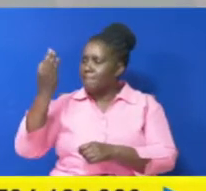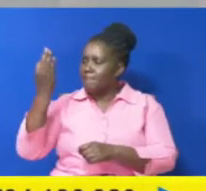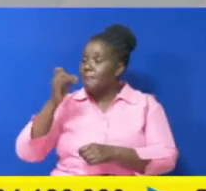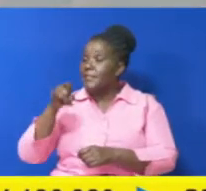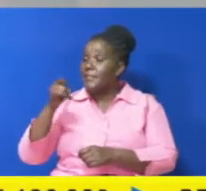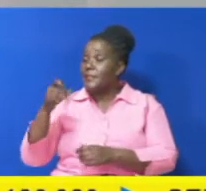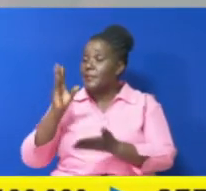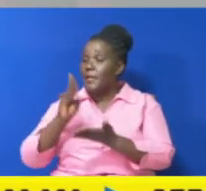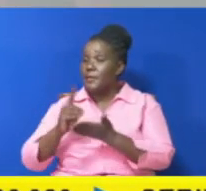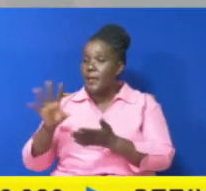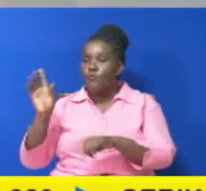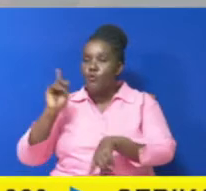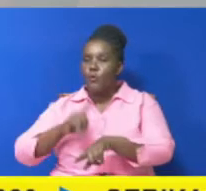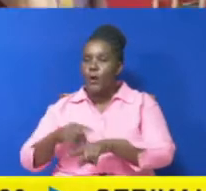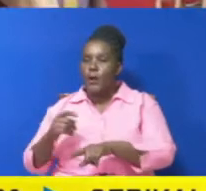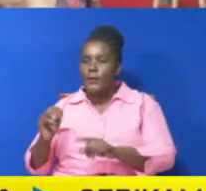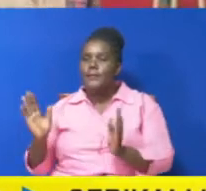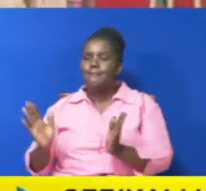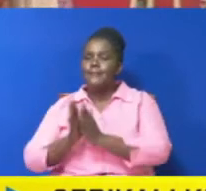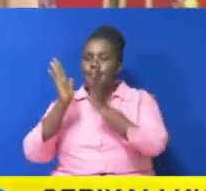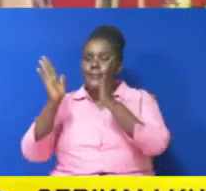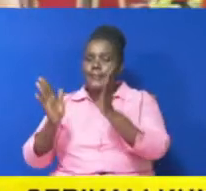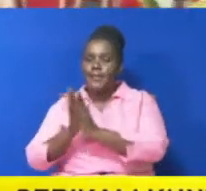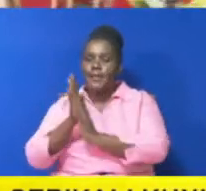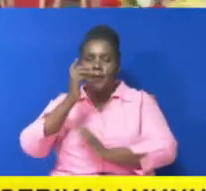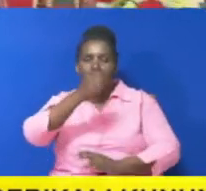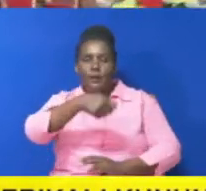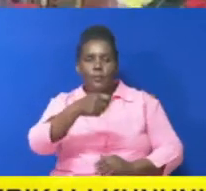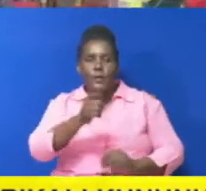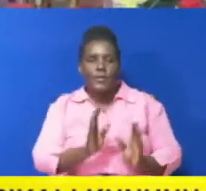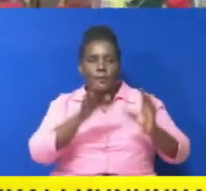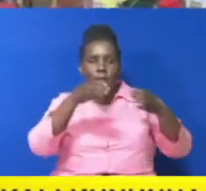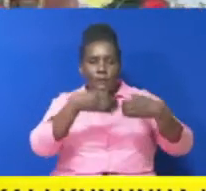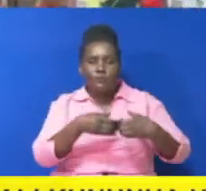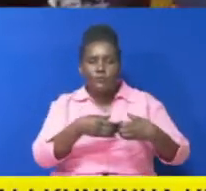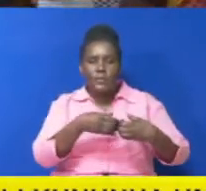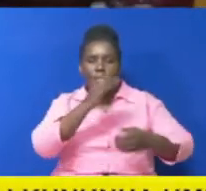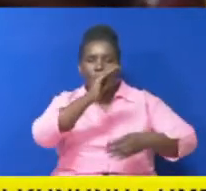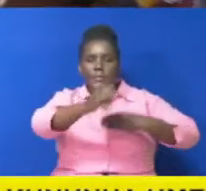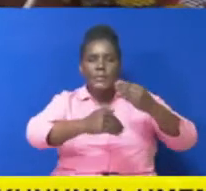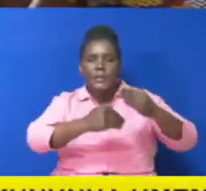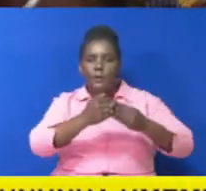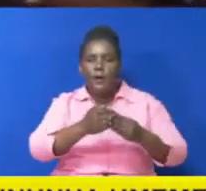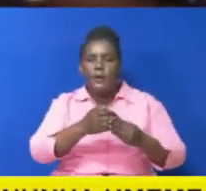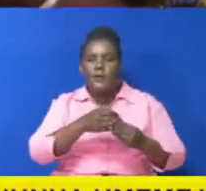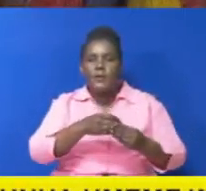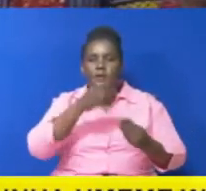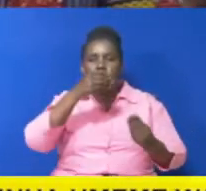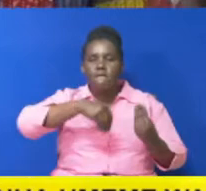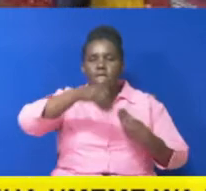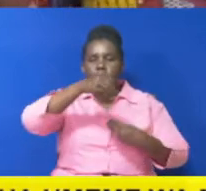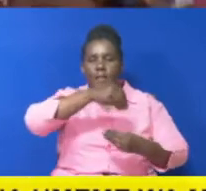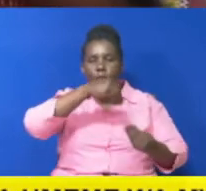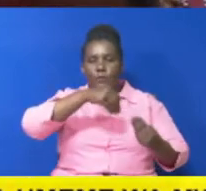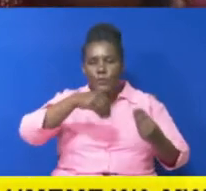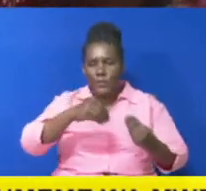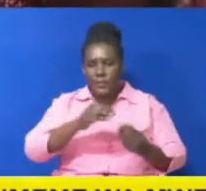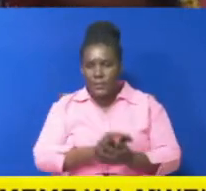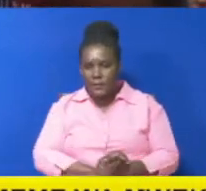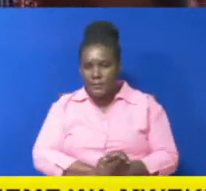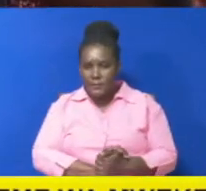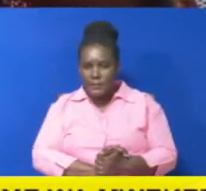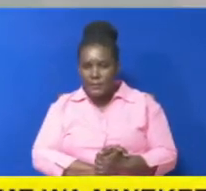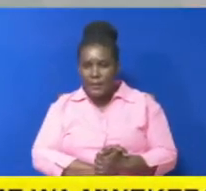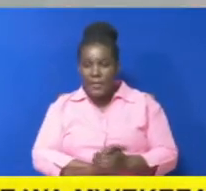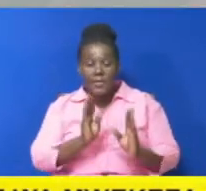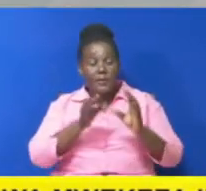es Salaam wakati wa hafla ya kukipongeza kikundi cha Zawadi Vikoba kwa huduma nzuri wanazozitoa toka kuanzishwa kwa